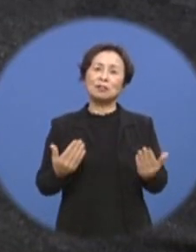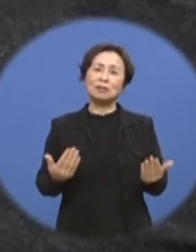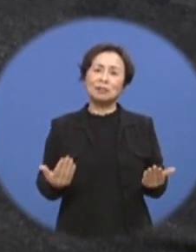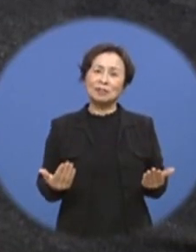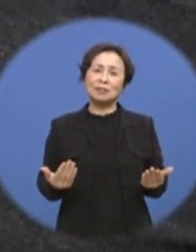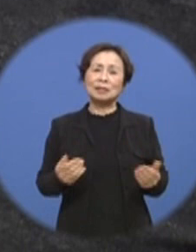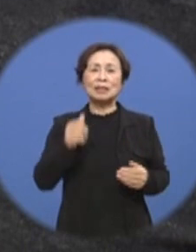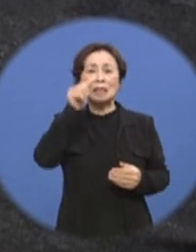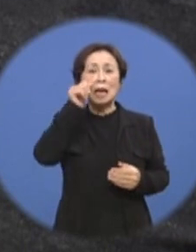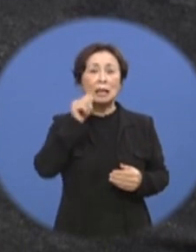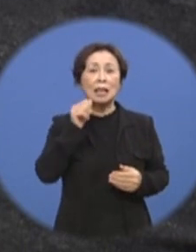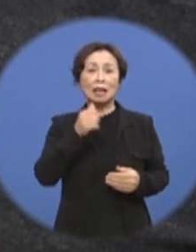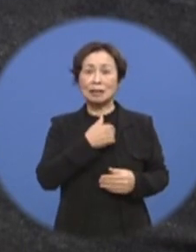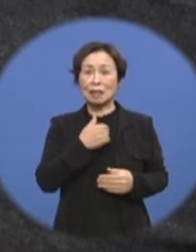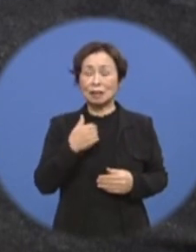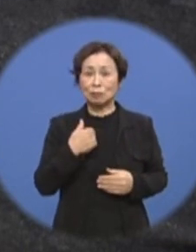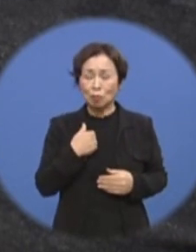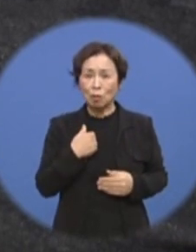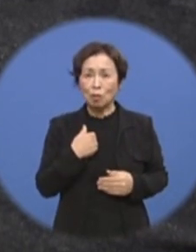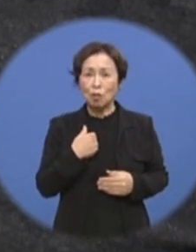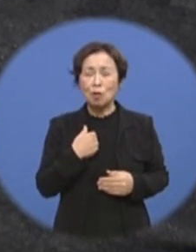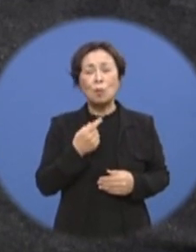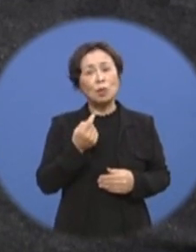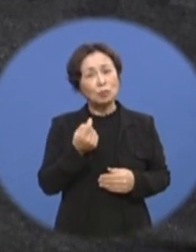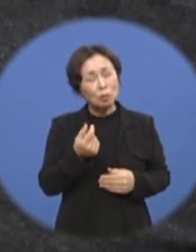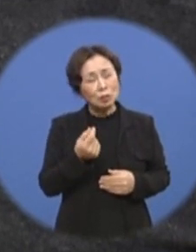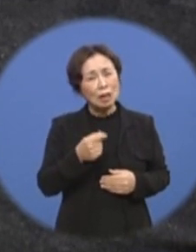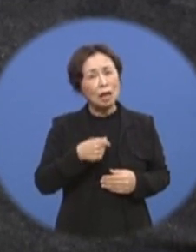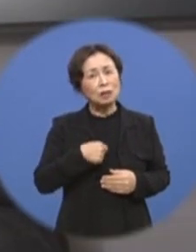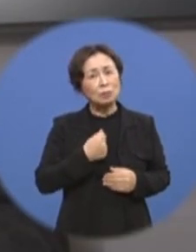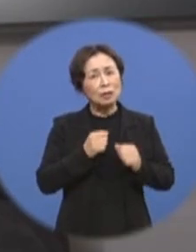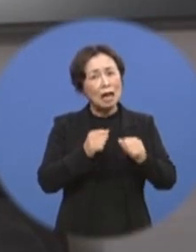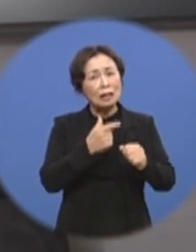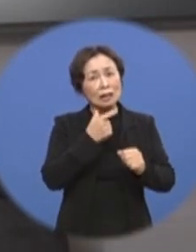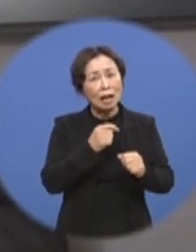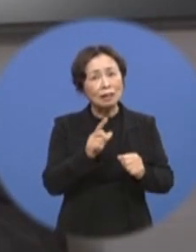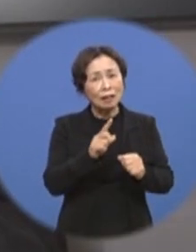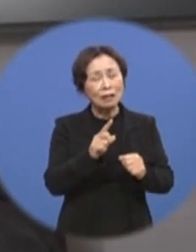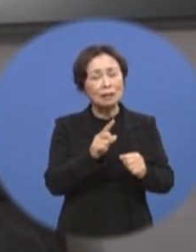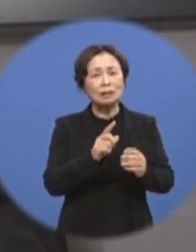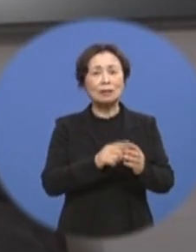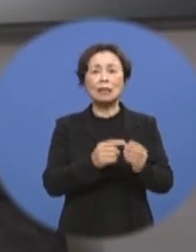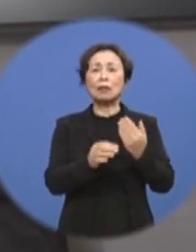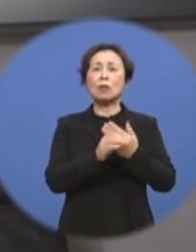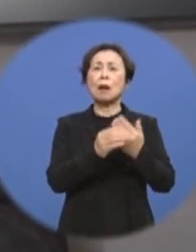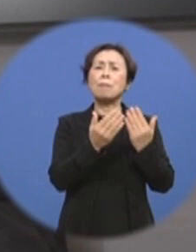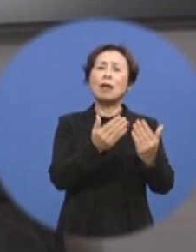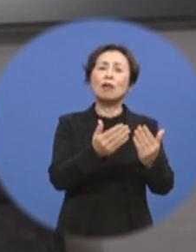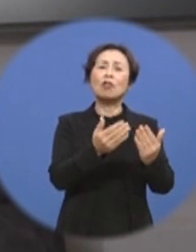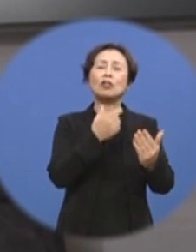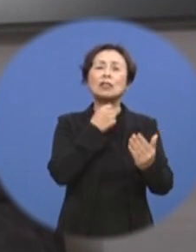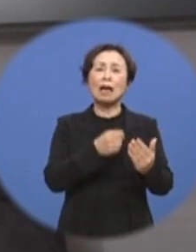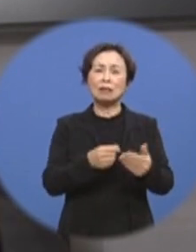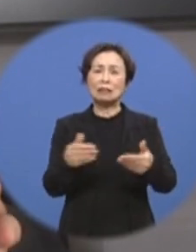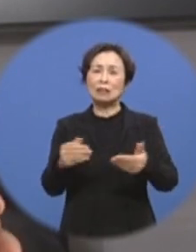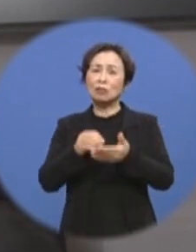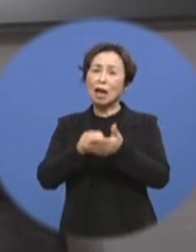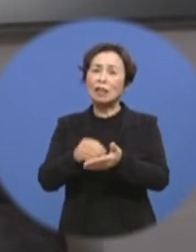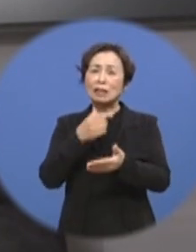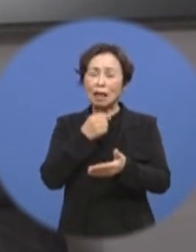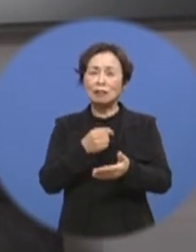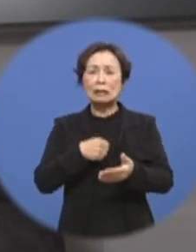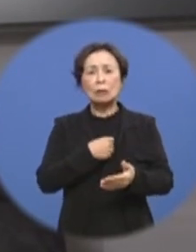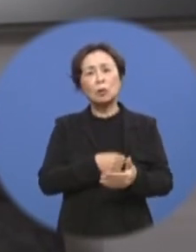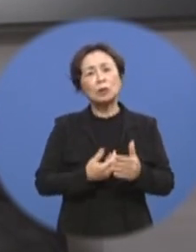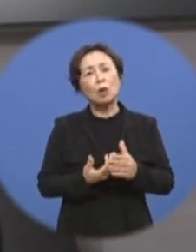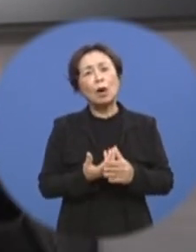くるともうちょっと自分でこういうことをやりたいな勉強もしたい仕事に就きたいということが出てくる